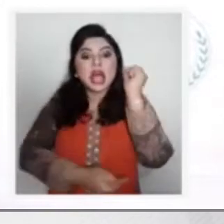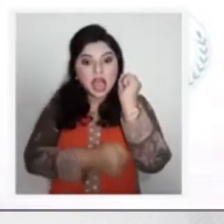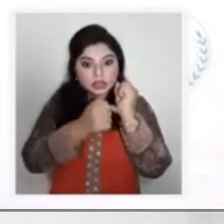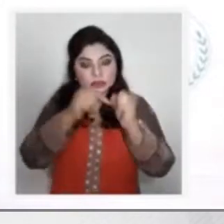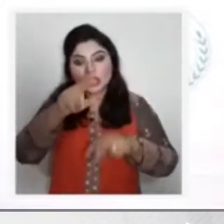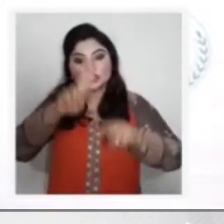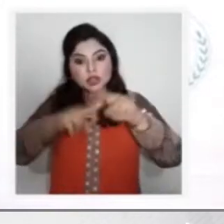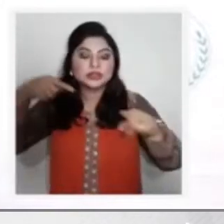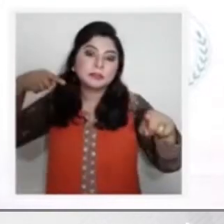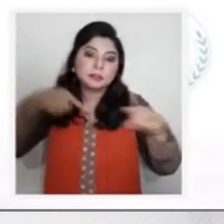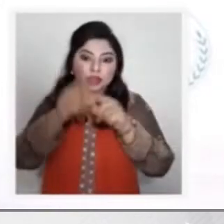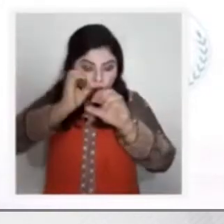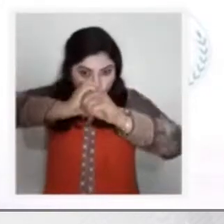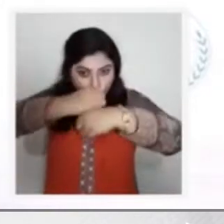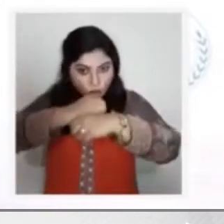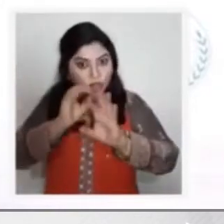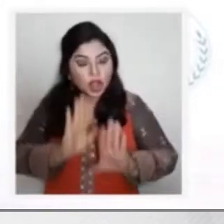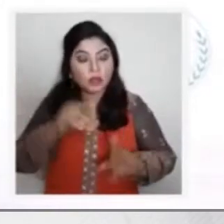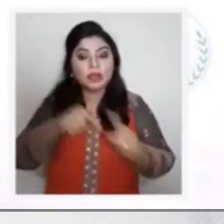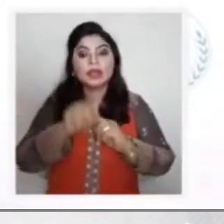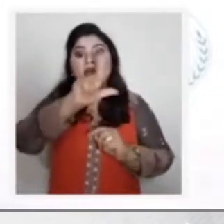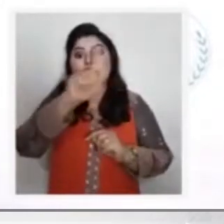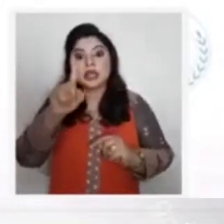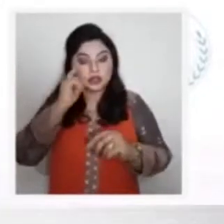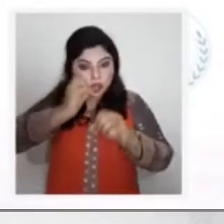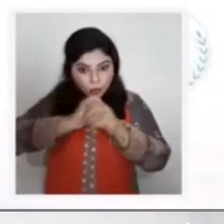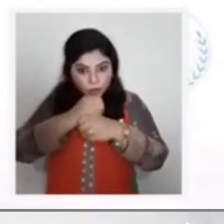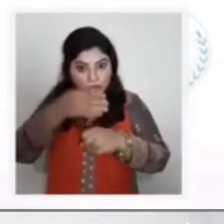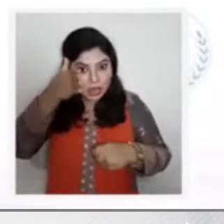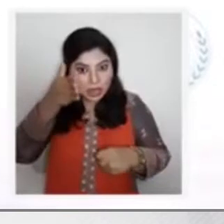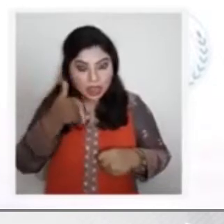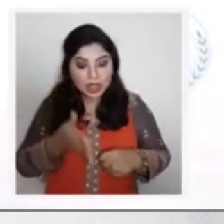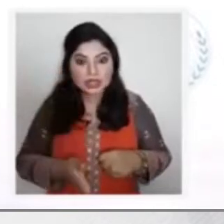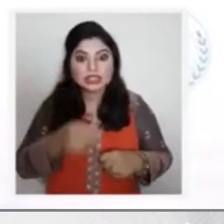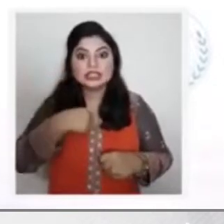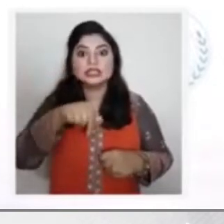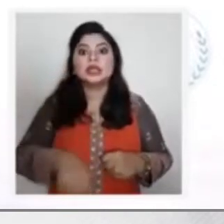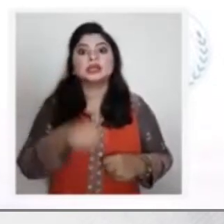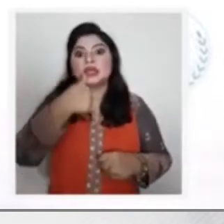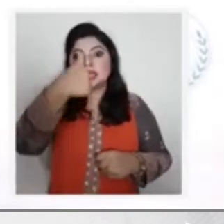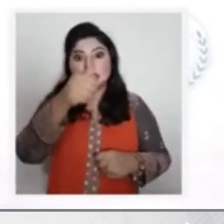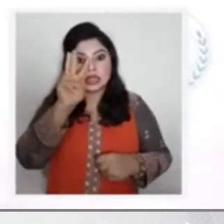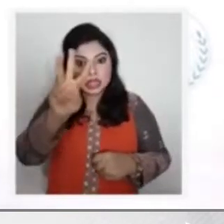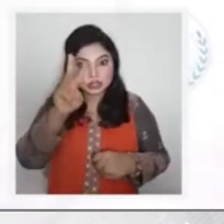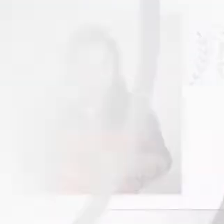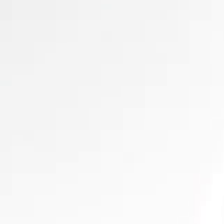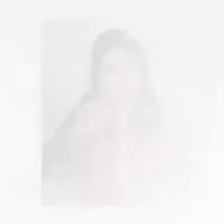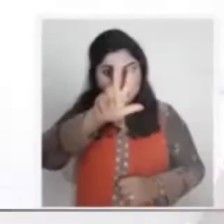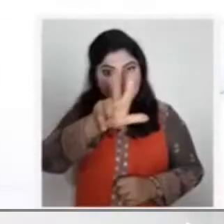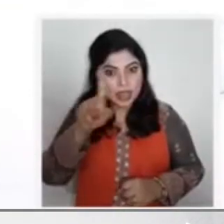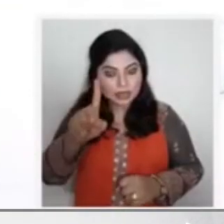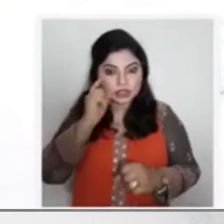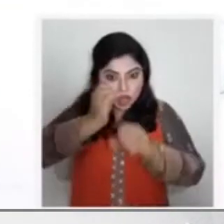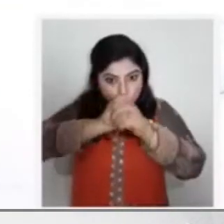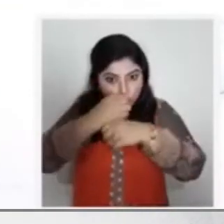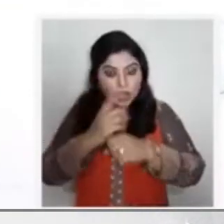সেখানে এসব তথ্য জানান স্বাস্থ্য অধিদপ্তরের অতিরিক্ত মহাপরিচালক অধ্যাপক ডাক্তার নাসিমা সুলতানা।